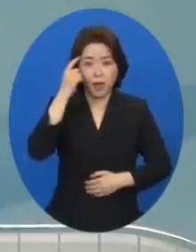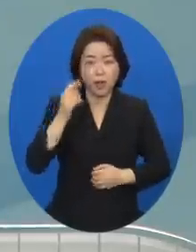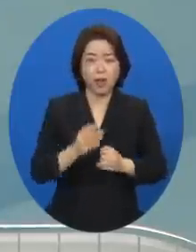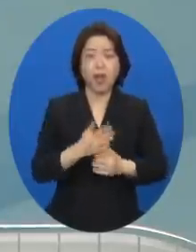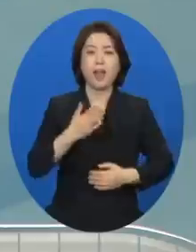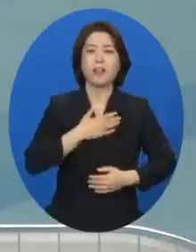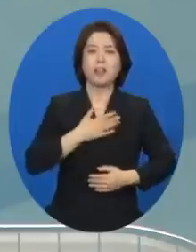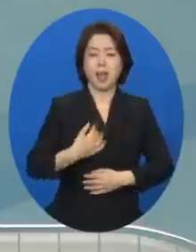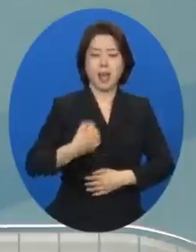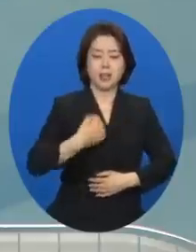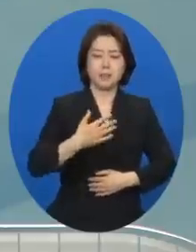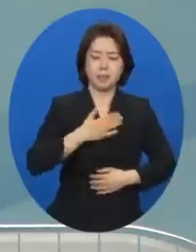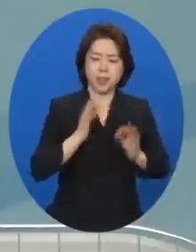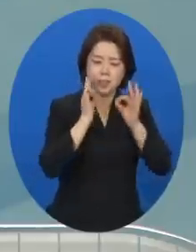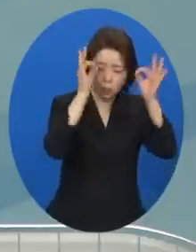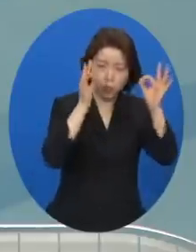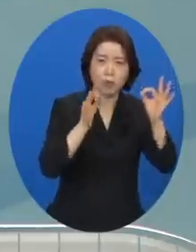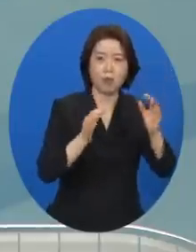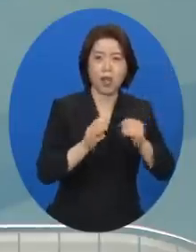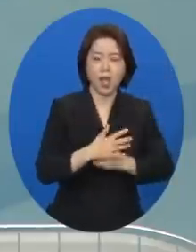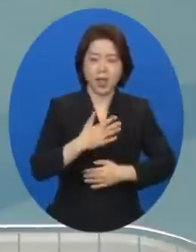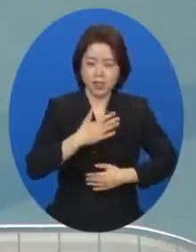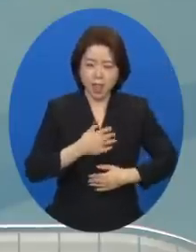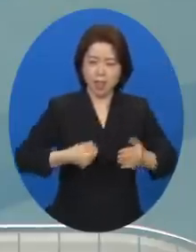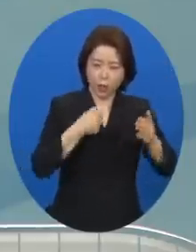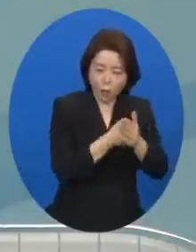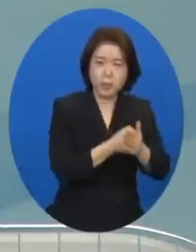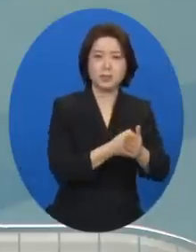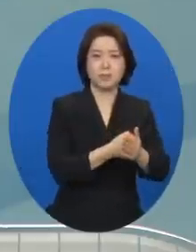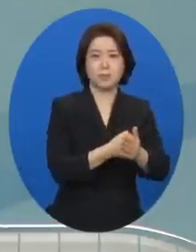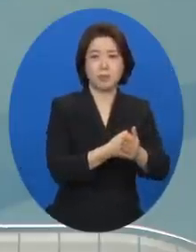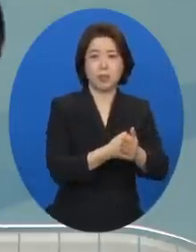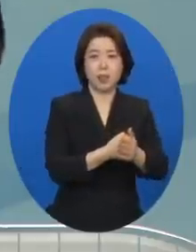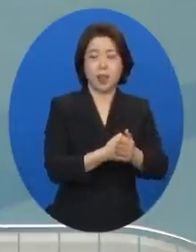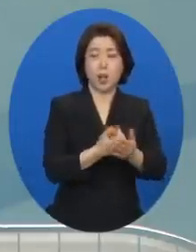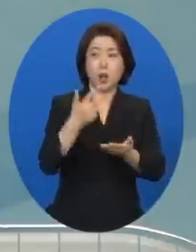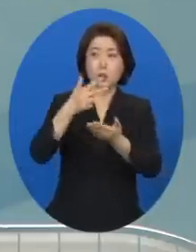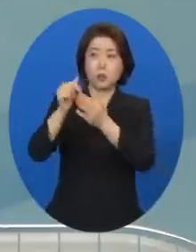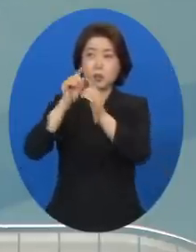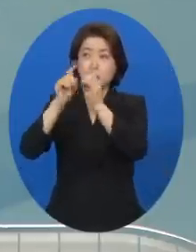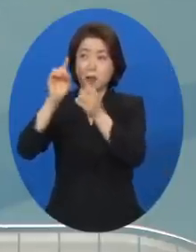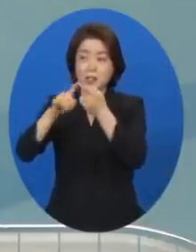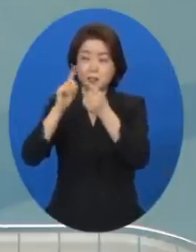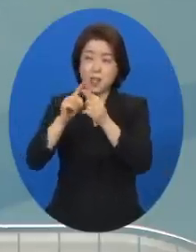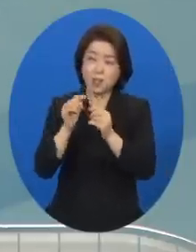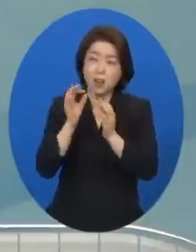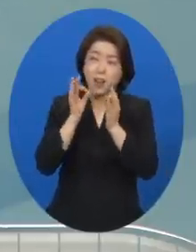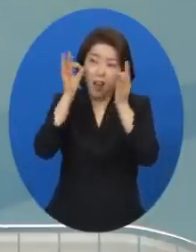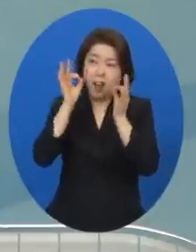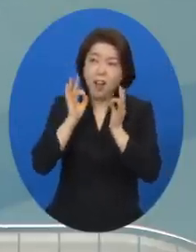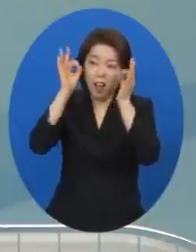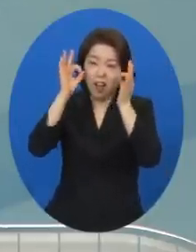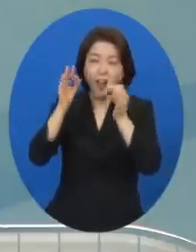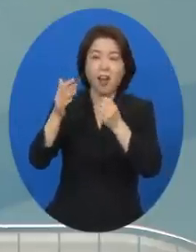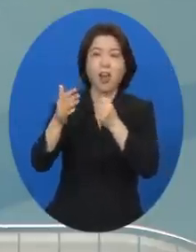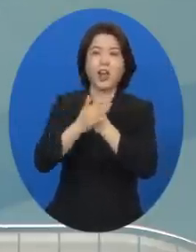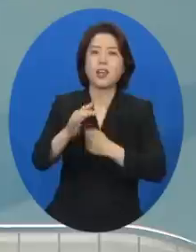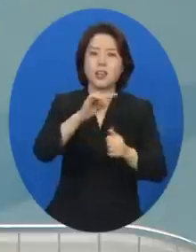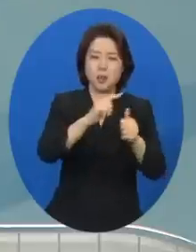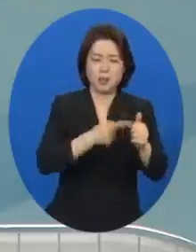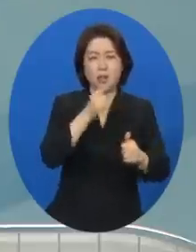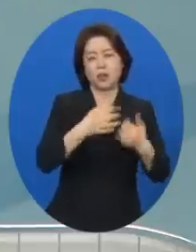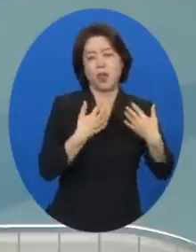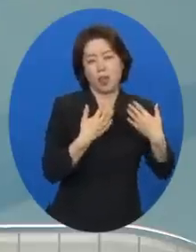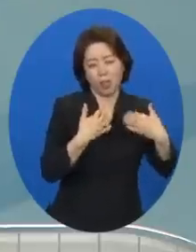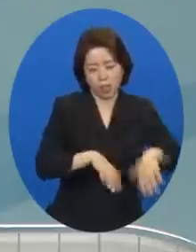힘으로 자기들의 노력으로 자기 결심으로 주님의 말씀대로 살아보려고 한국이 때문에 그런겁니다